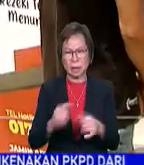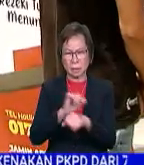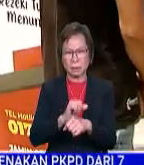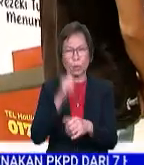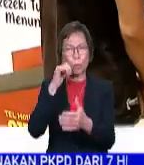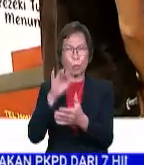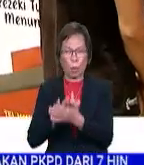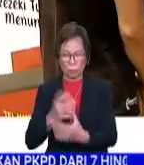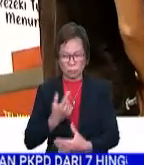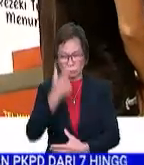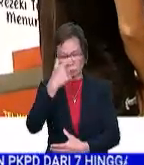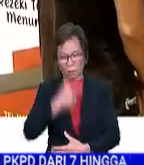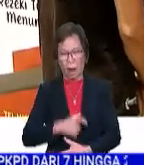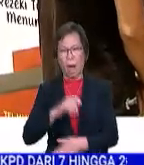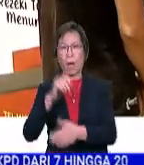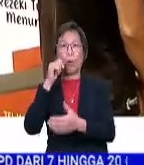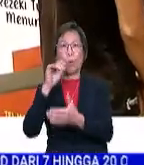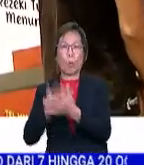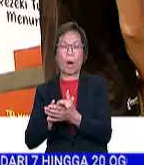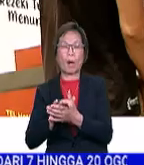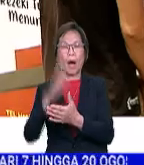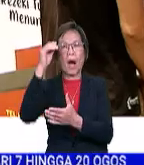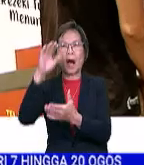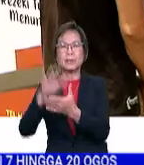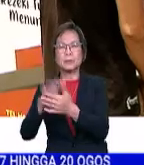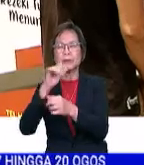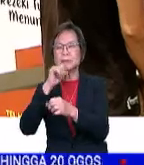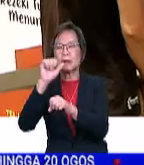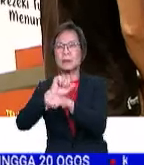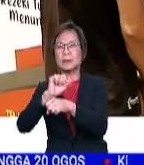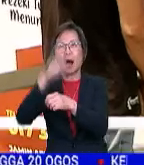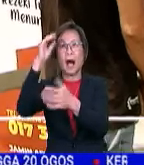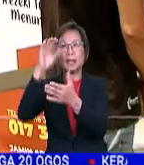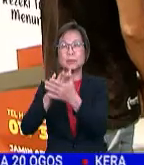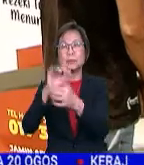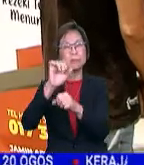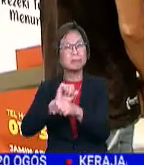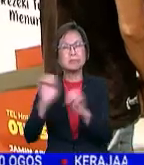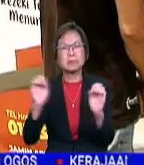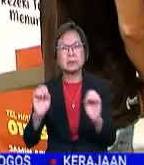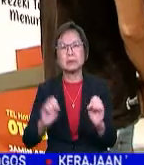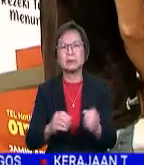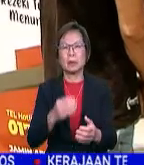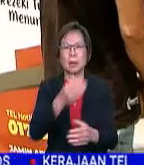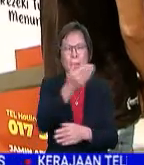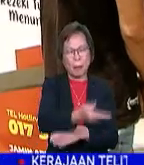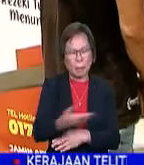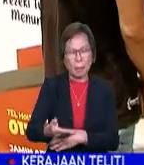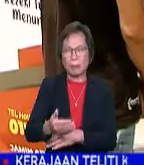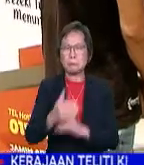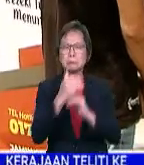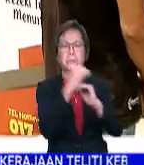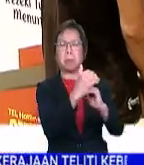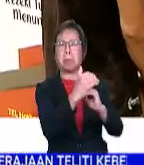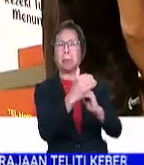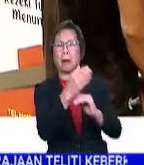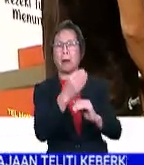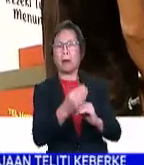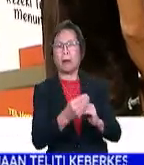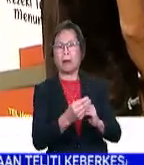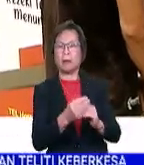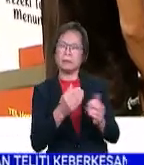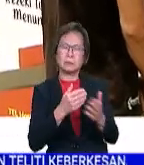suri rumah tangga, suamilah yang tak bekerja. So macam orang kata keperluan asas tu memang agak terhad lah. So kita terpaksa orang kata apa,